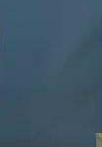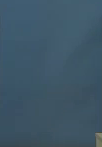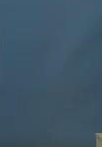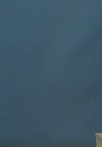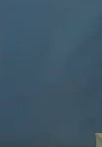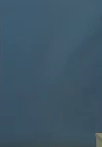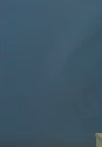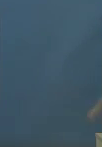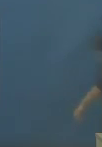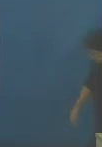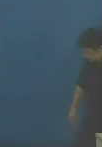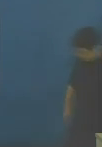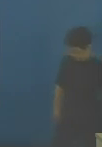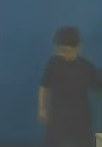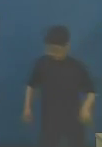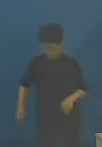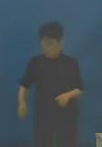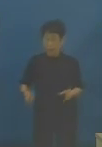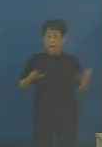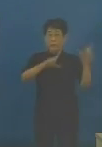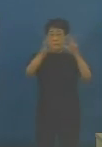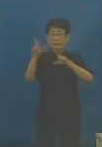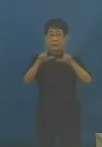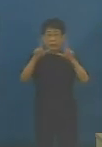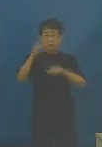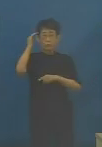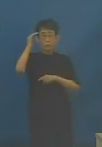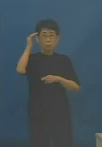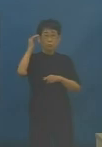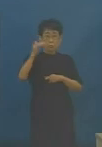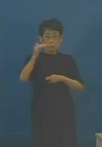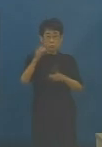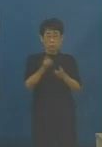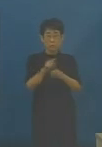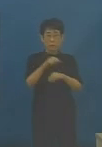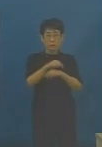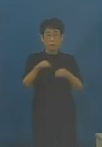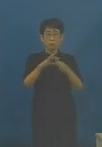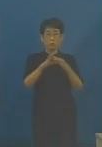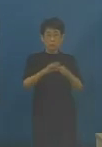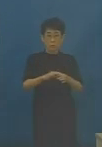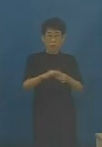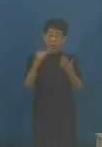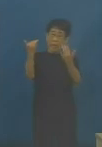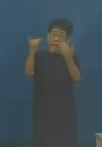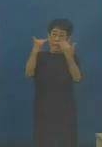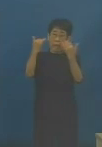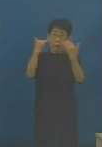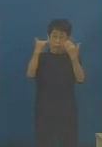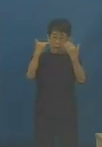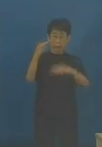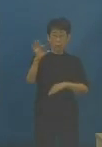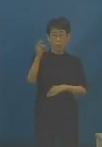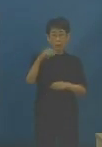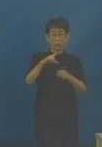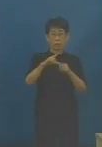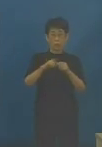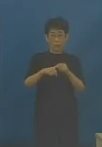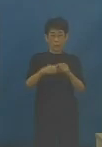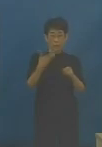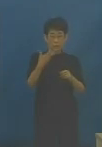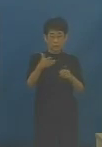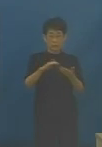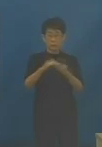策として、エアコンなど の光熱費代、これについても市町村の支給 の半分